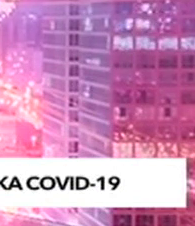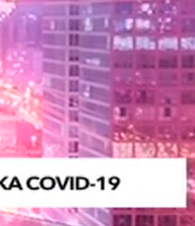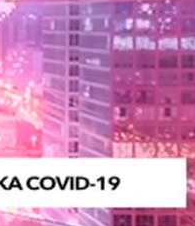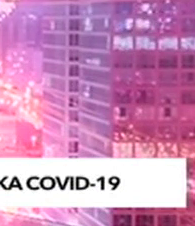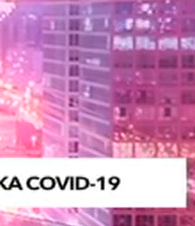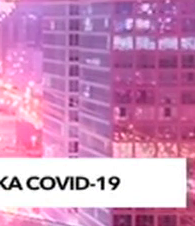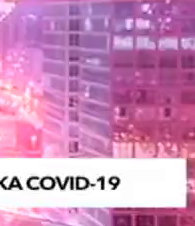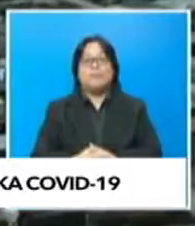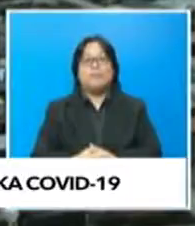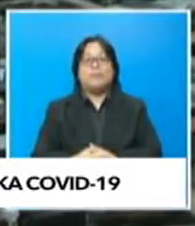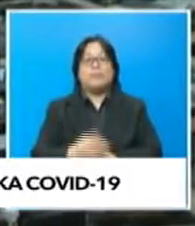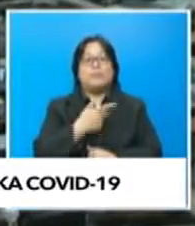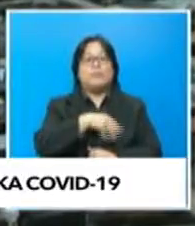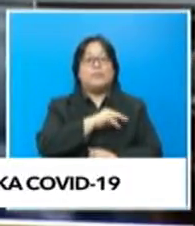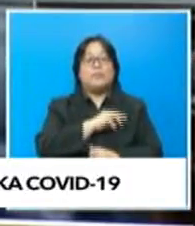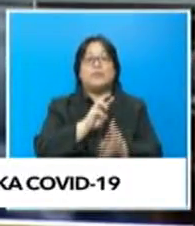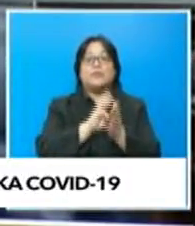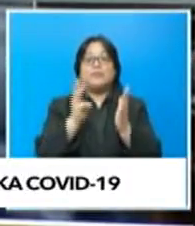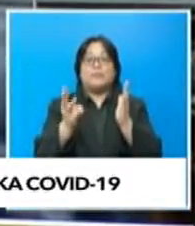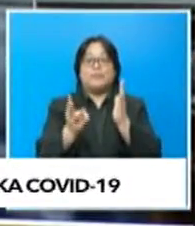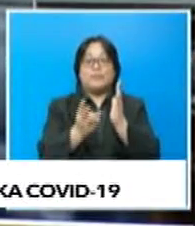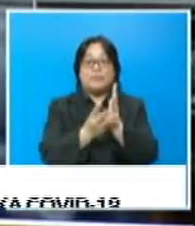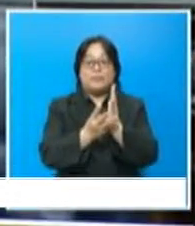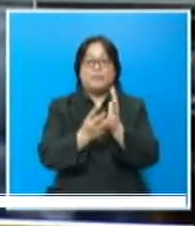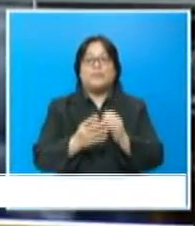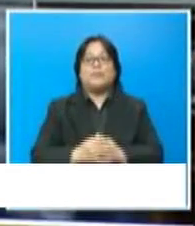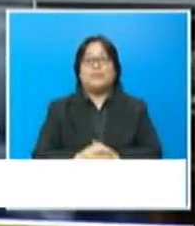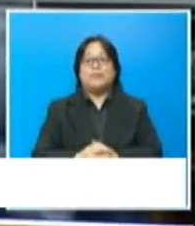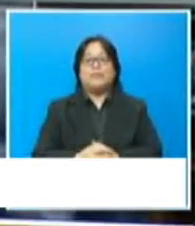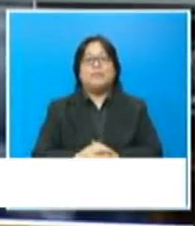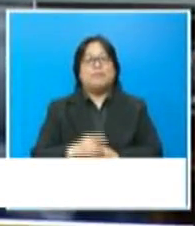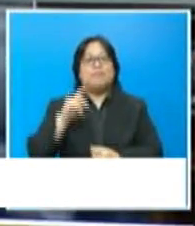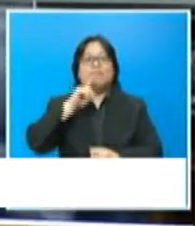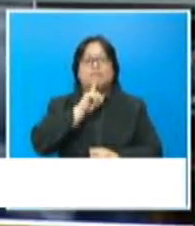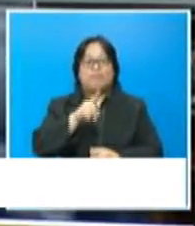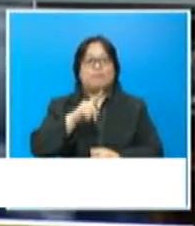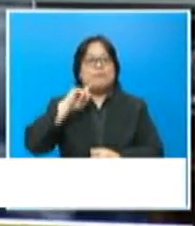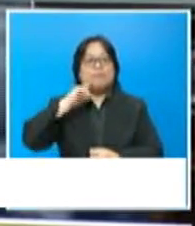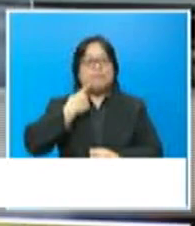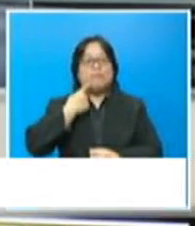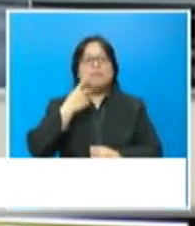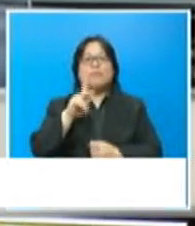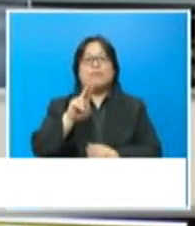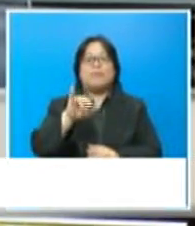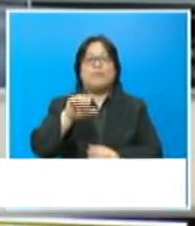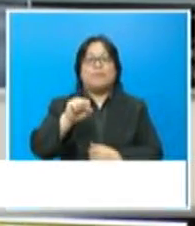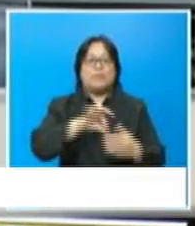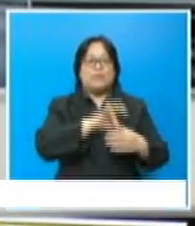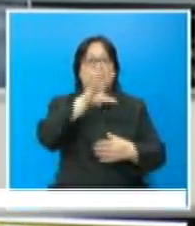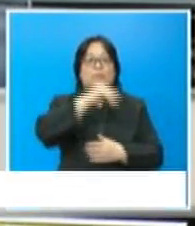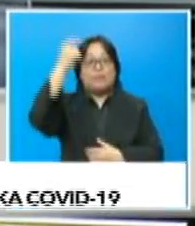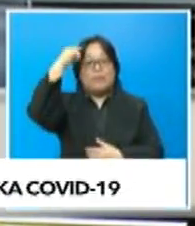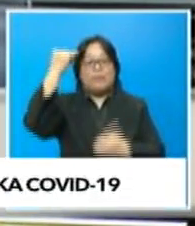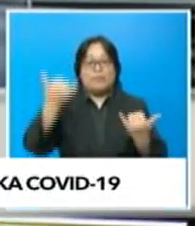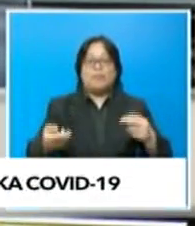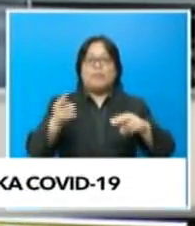advokasi. Kementerian Pembangunan Wanita, Keluarga dan Masyarakat memandang serius terhadap krisis jiwa dan mental yang kian meningkat